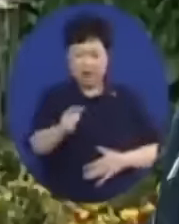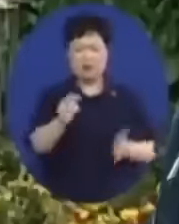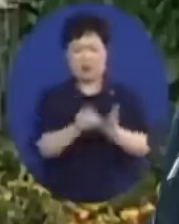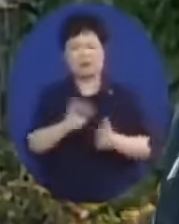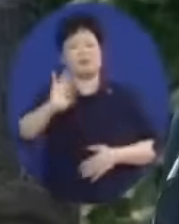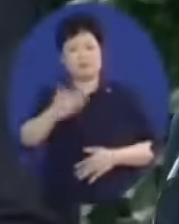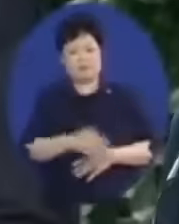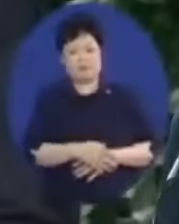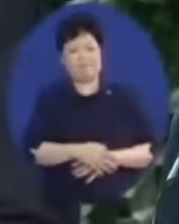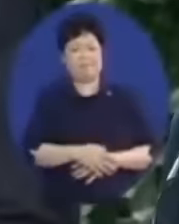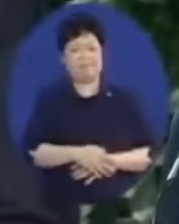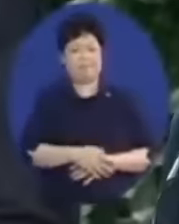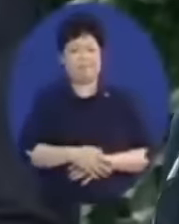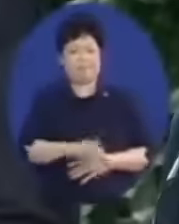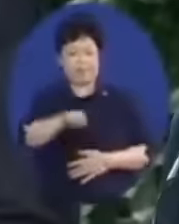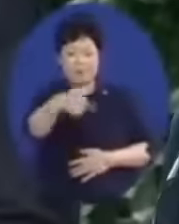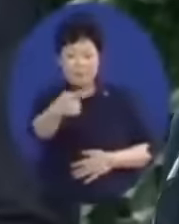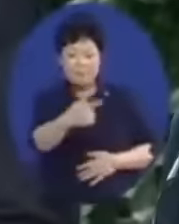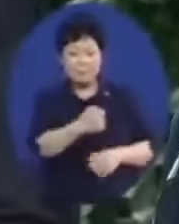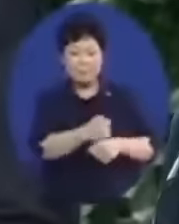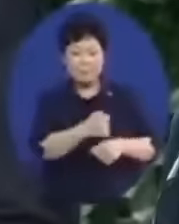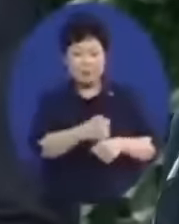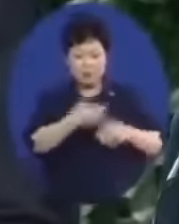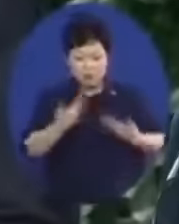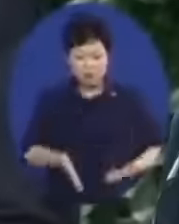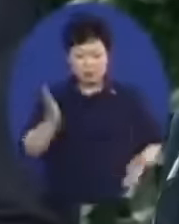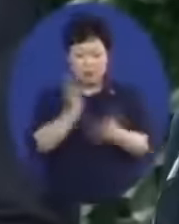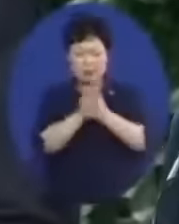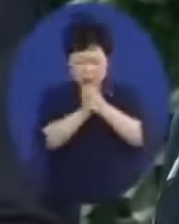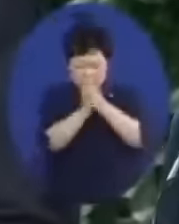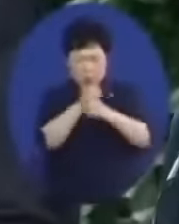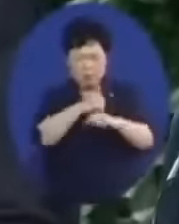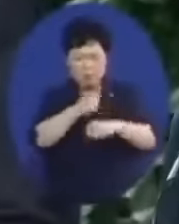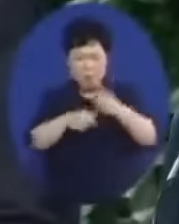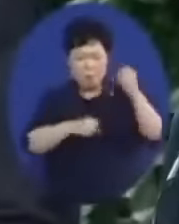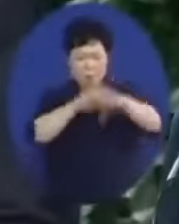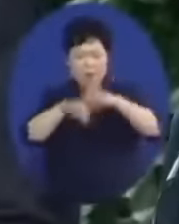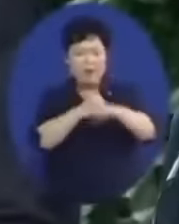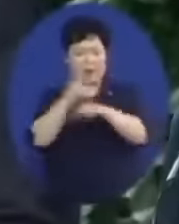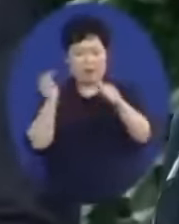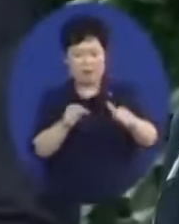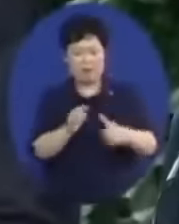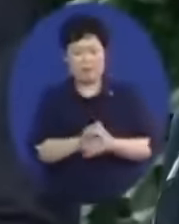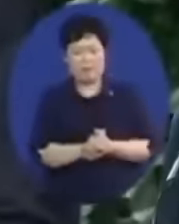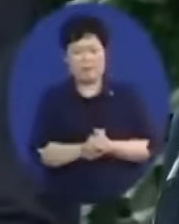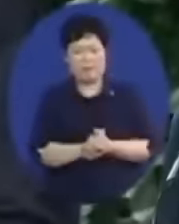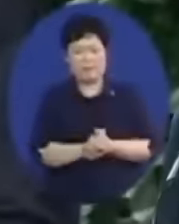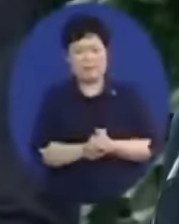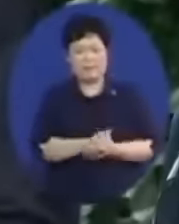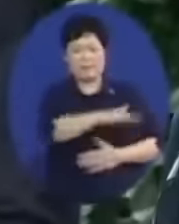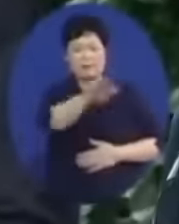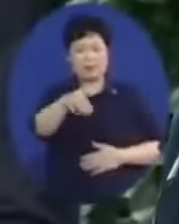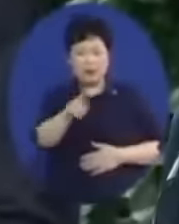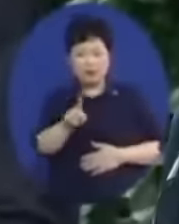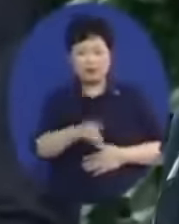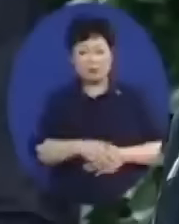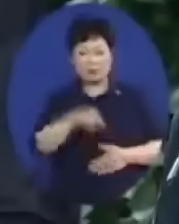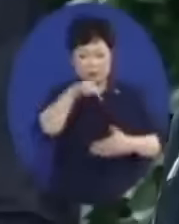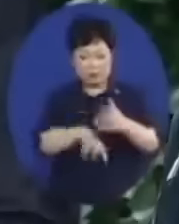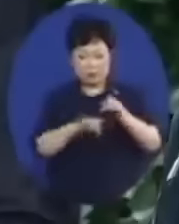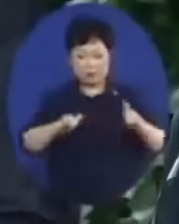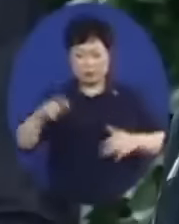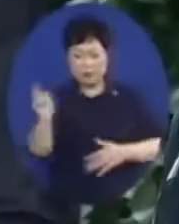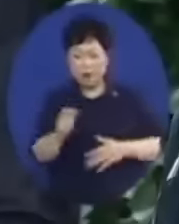것입니다. 그 다음에는 쉬지 않고 기도하고 회개할 것인 것입니다. 우리가